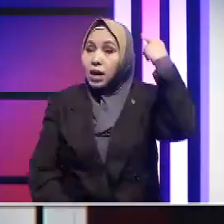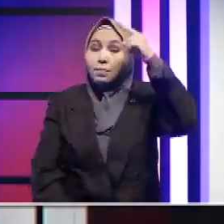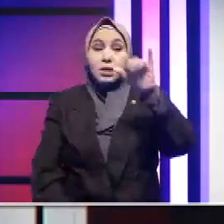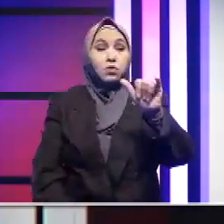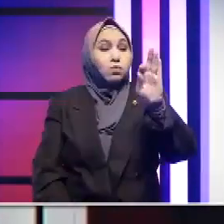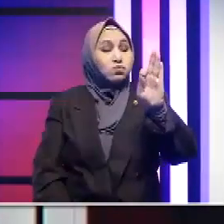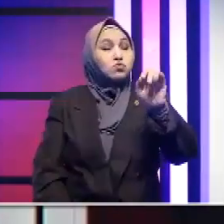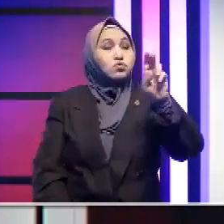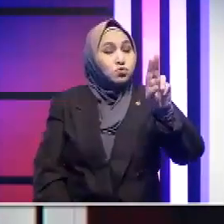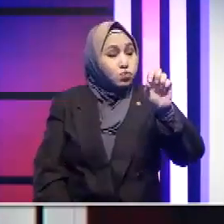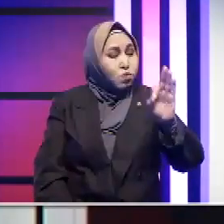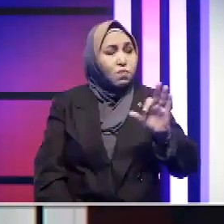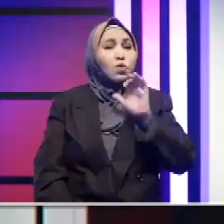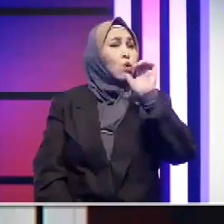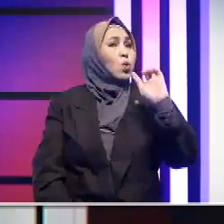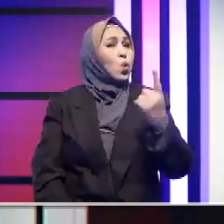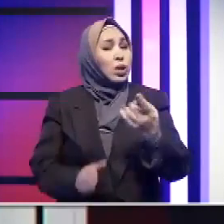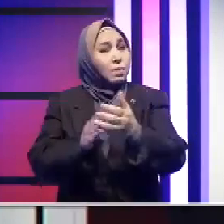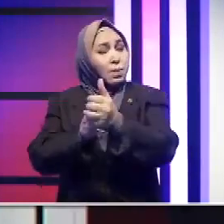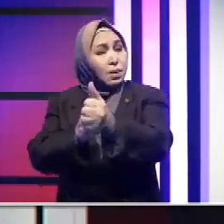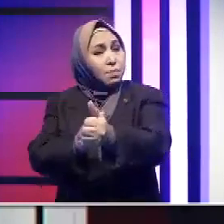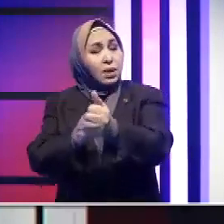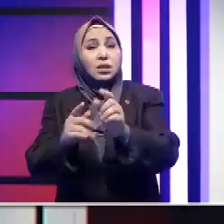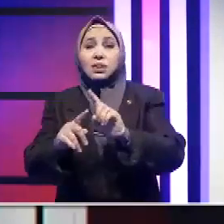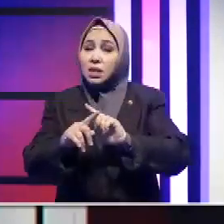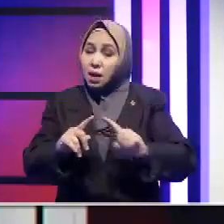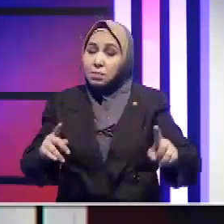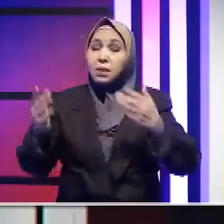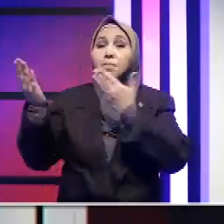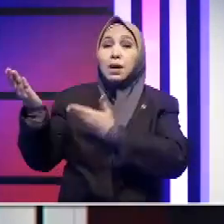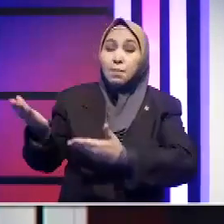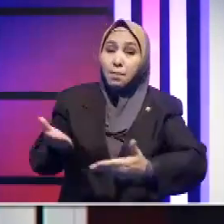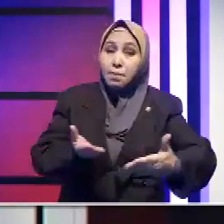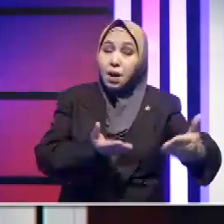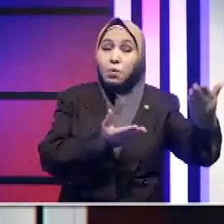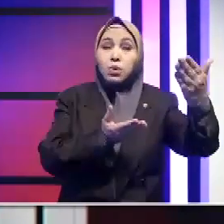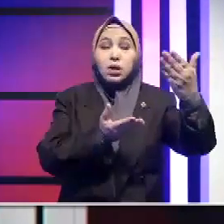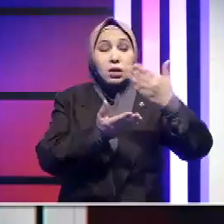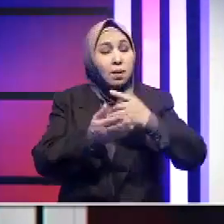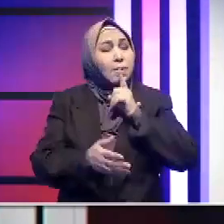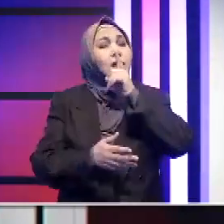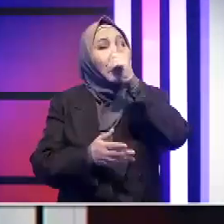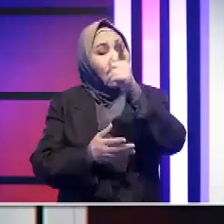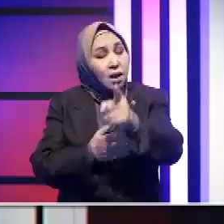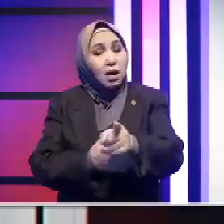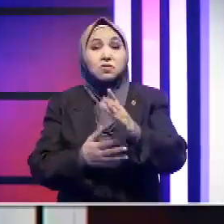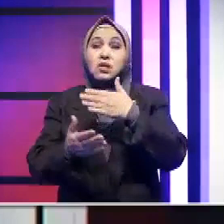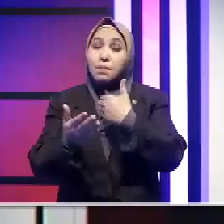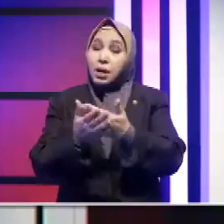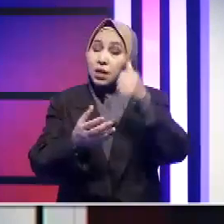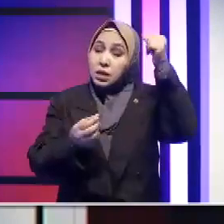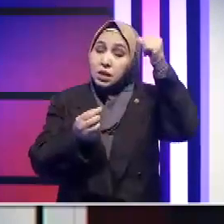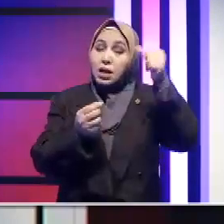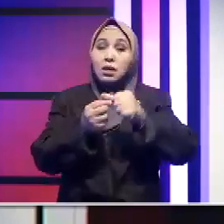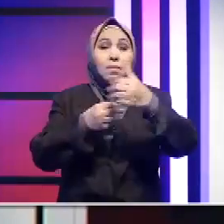sebenarnya Nabi Yusuf bukan sekadar memimpin bab keuangan tetapi juga membawakan by Nat membawakan kebenaran sehingga ia diingatkan